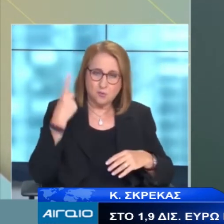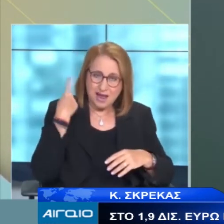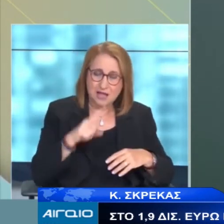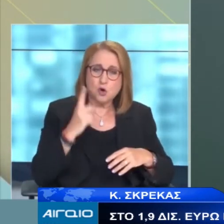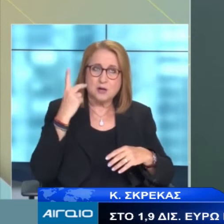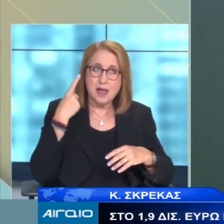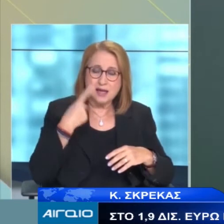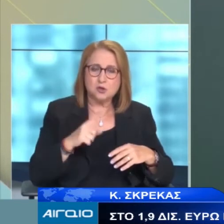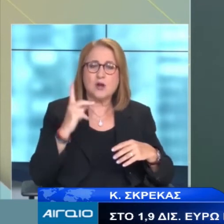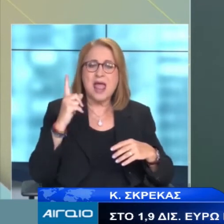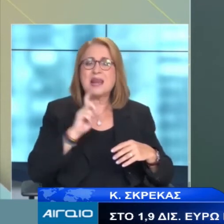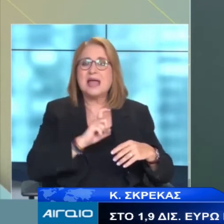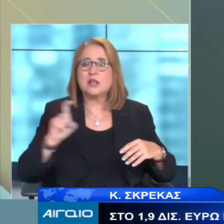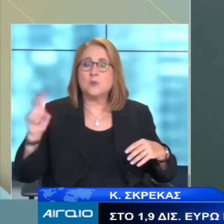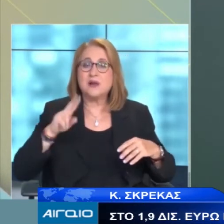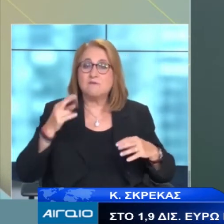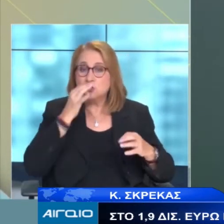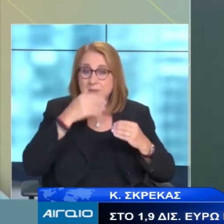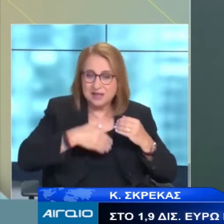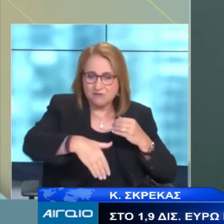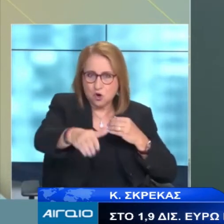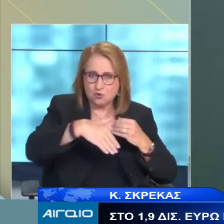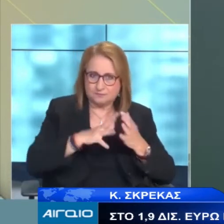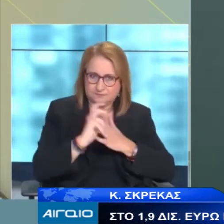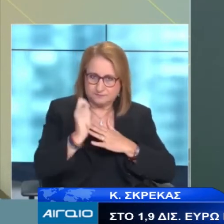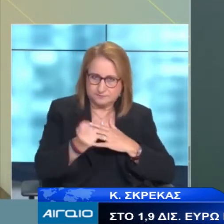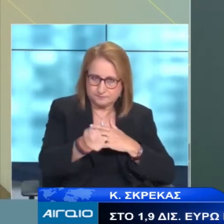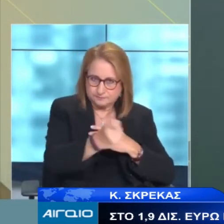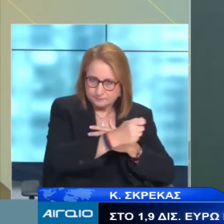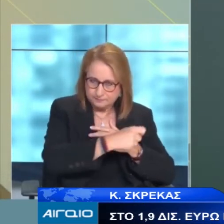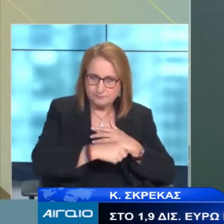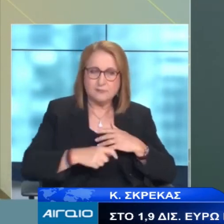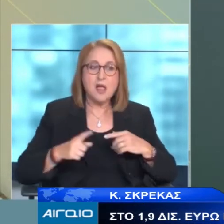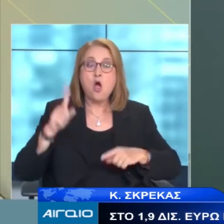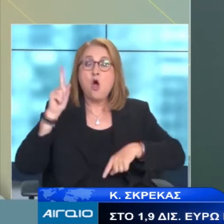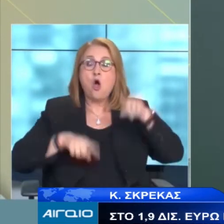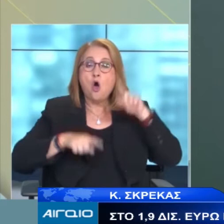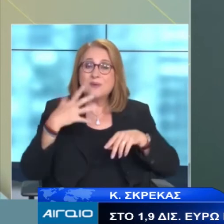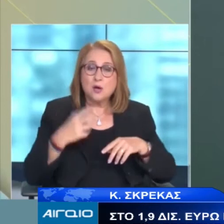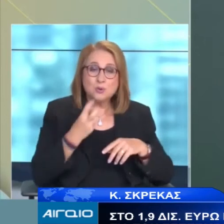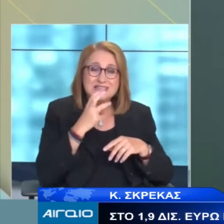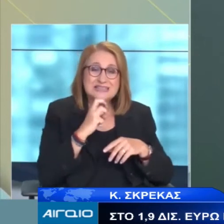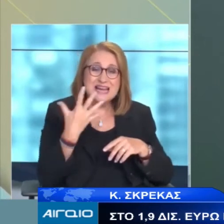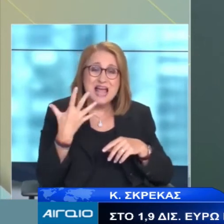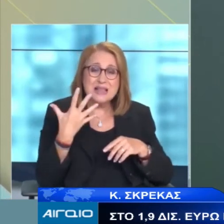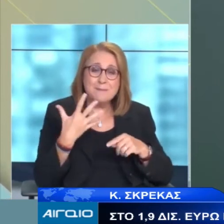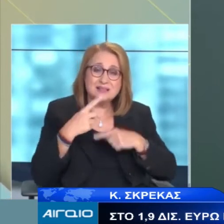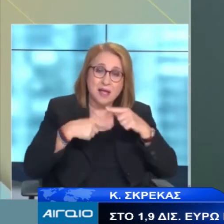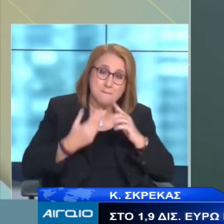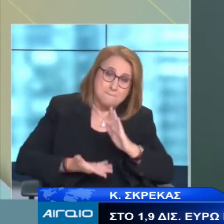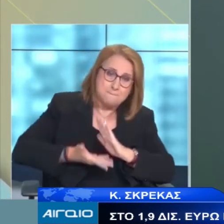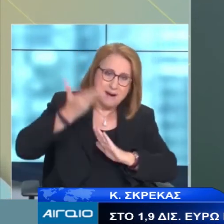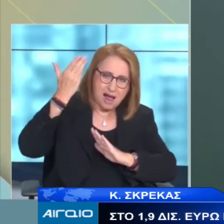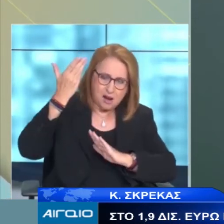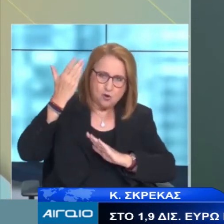τις υπόλοιπες εμπορικές και βιομηχανικές παροχές με παροχή ισχύως μεγαλύτερη των 35 κβ, η επιδότηση ανέρχεται στα